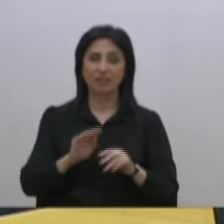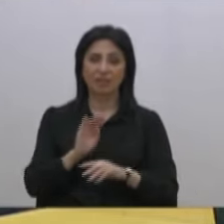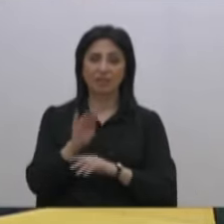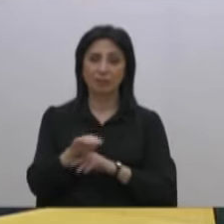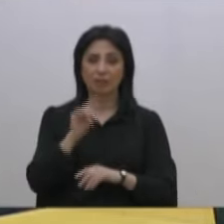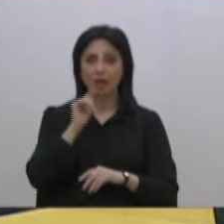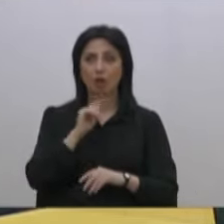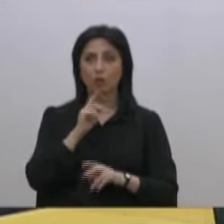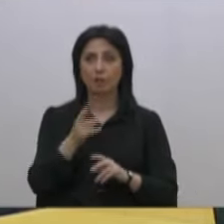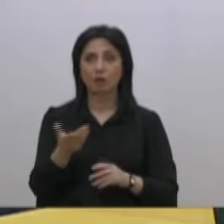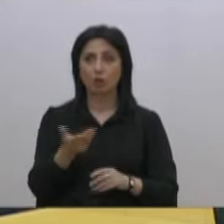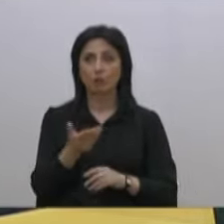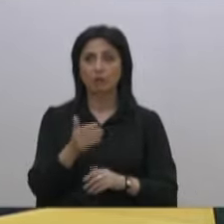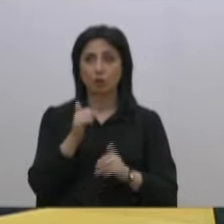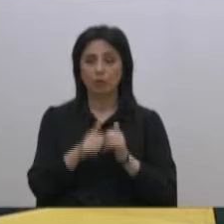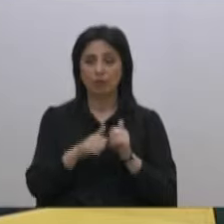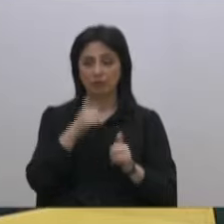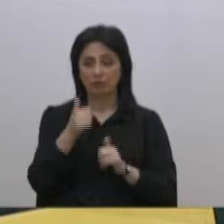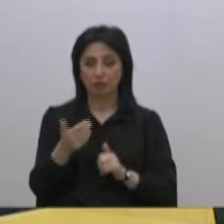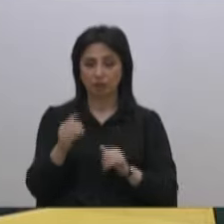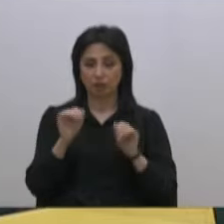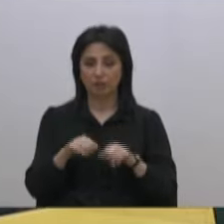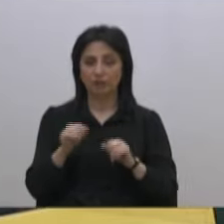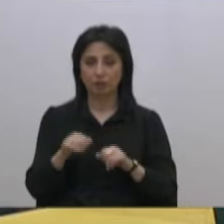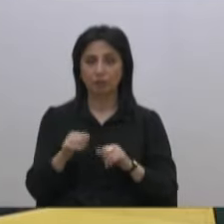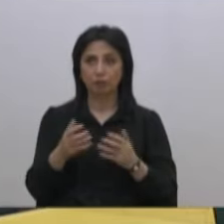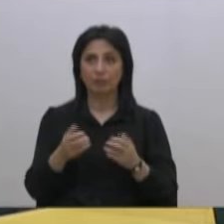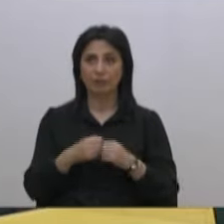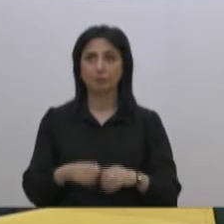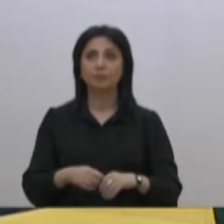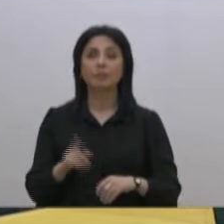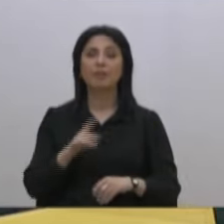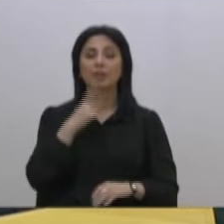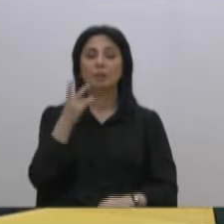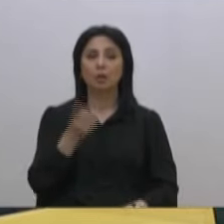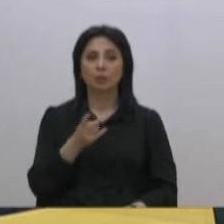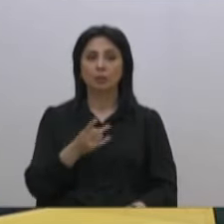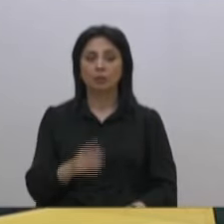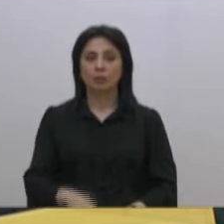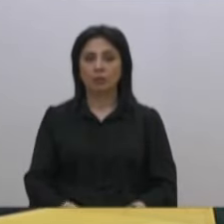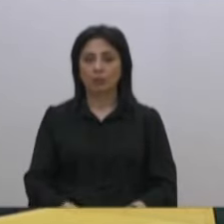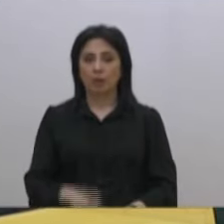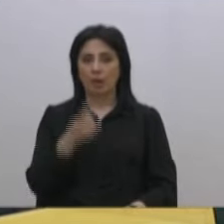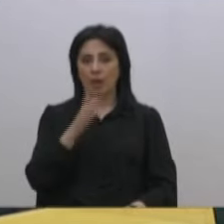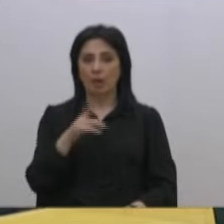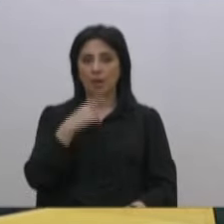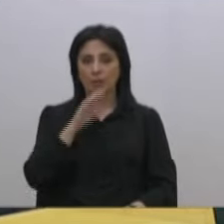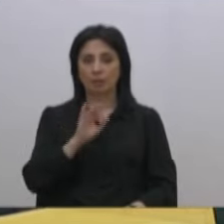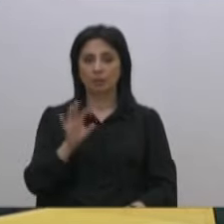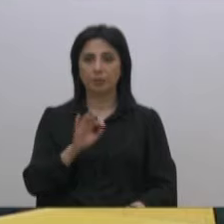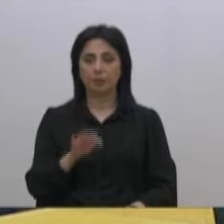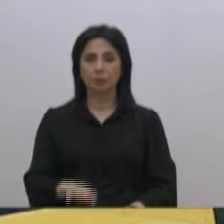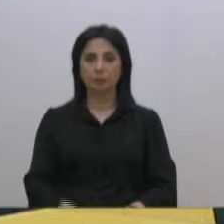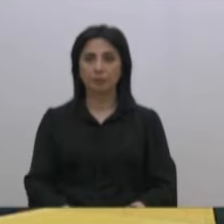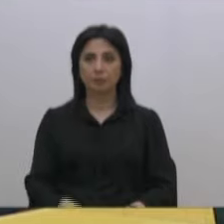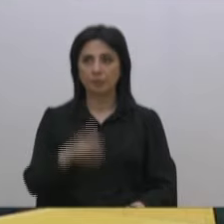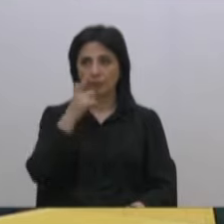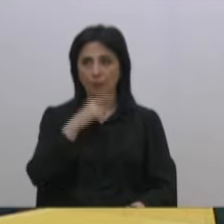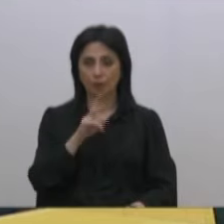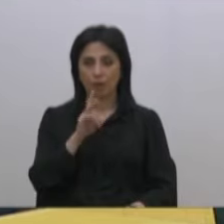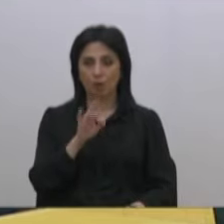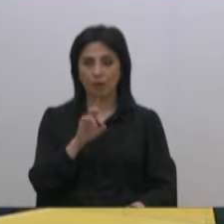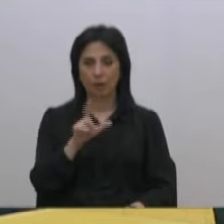დამატებითი ეკონომიკა, რომელიც ყოველწლიურად შეგვეძლო მიგველო. რა თქმა უნდა, არაერთხელ ახსენა ბატონმა